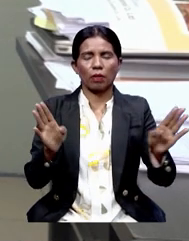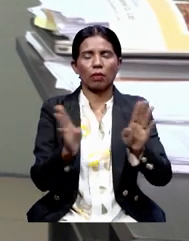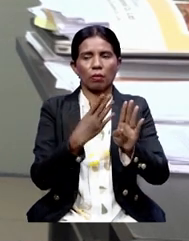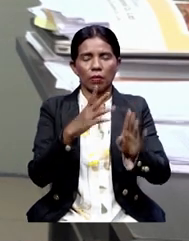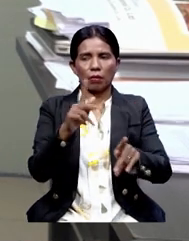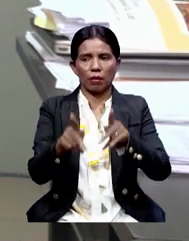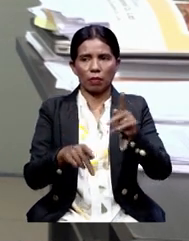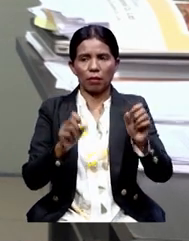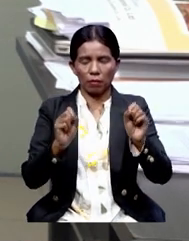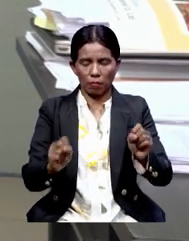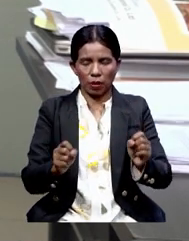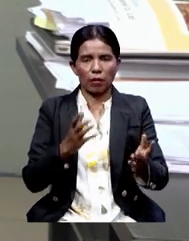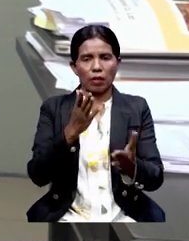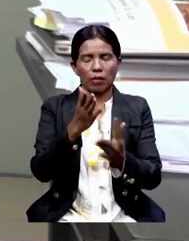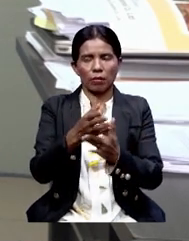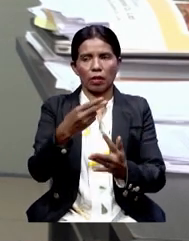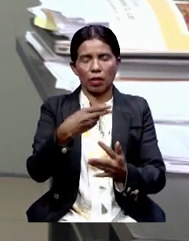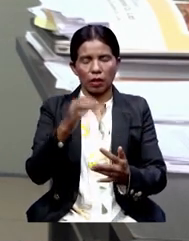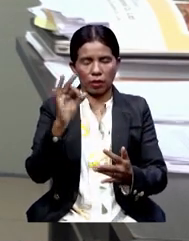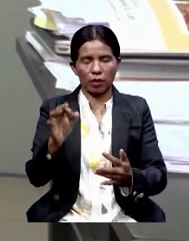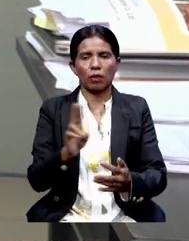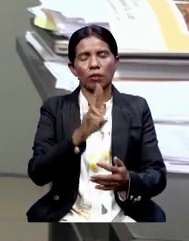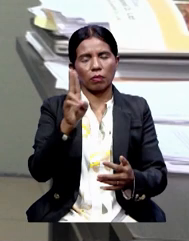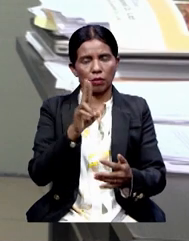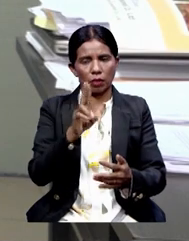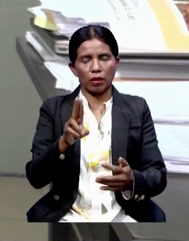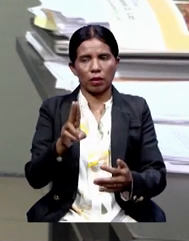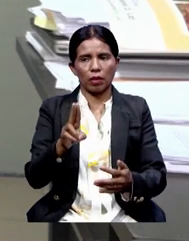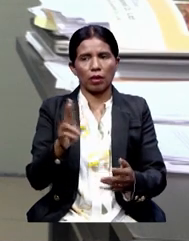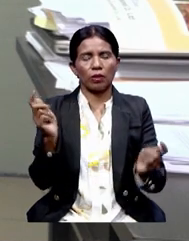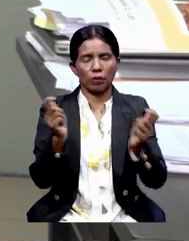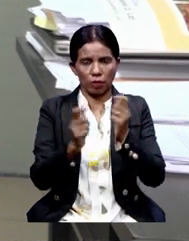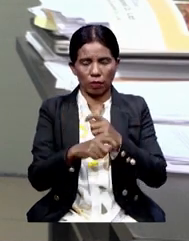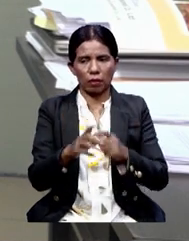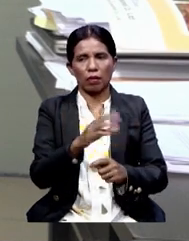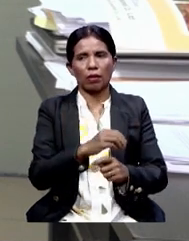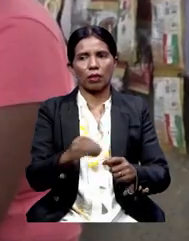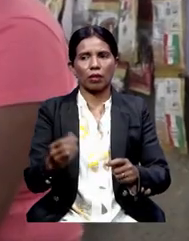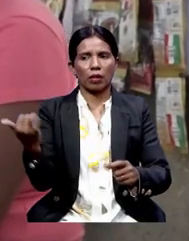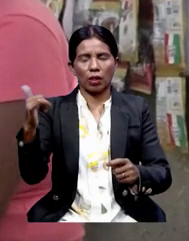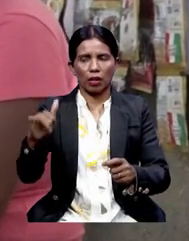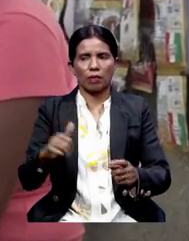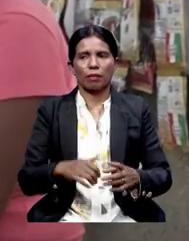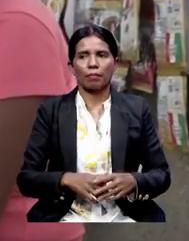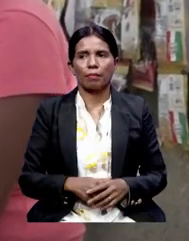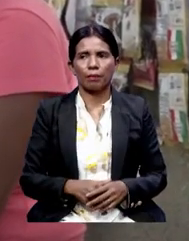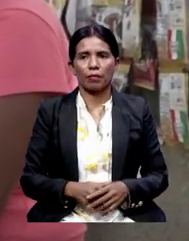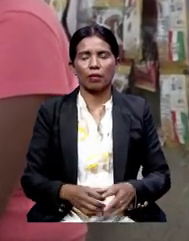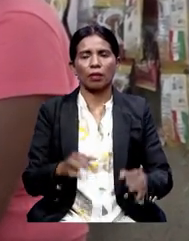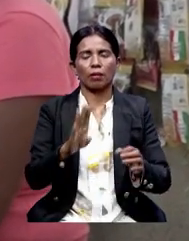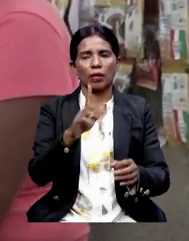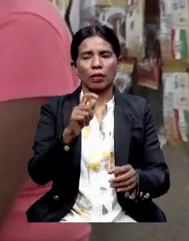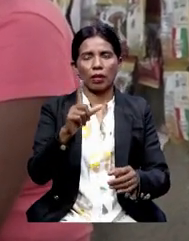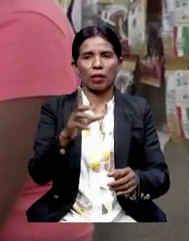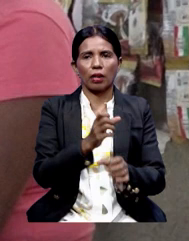ma paratur membela pasi suba haris nomor usah bah hanya sang troka bayar kulusira haris. Mas ke BTLP